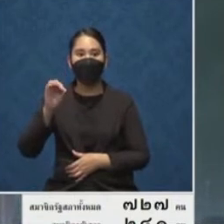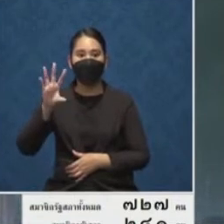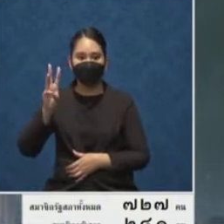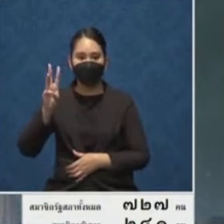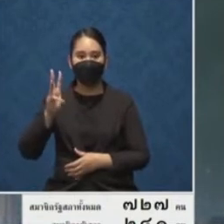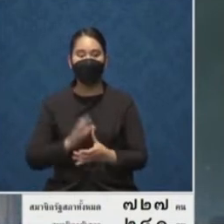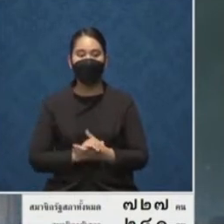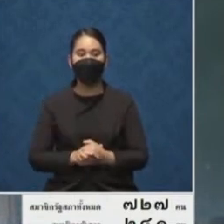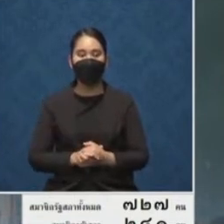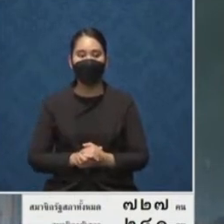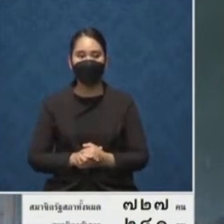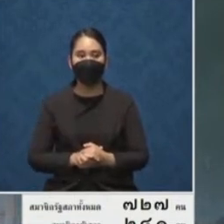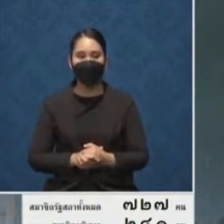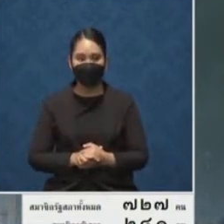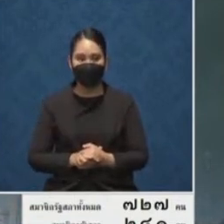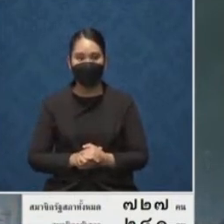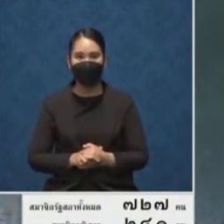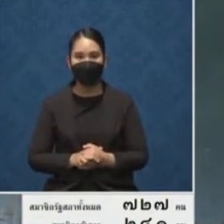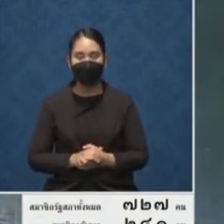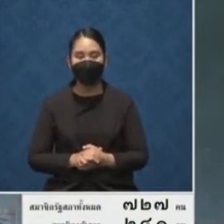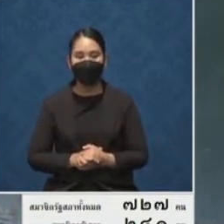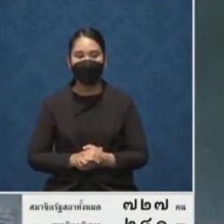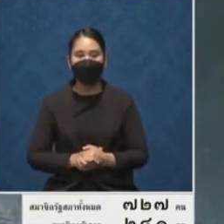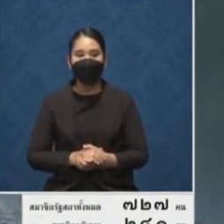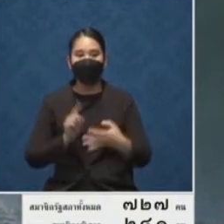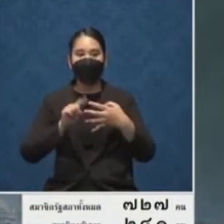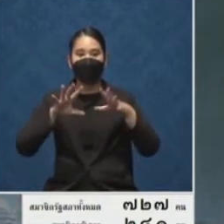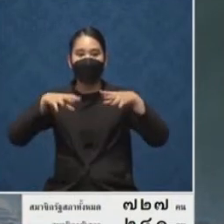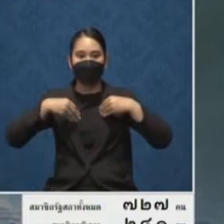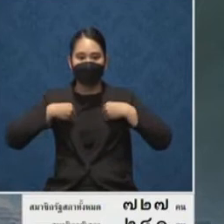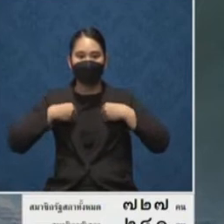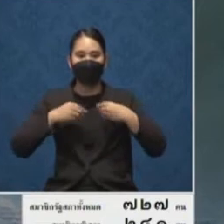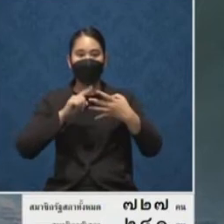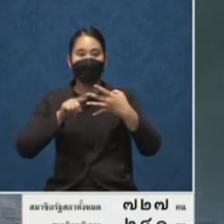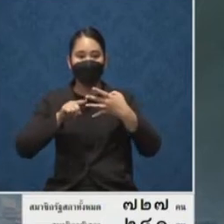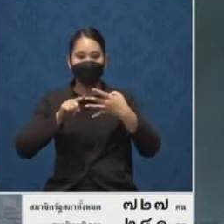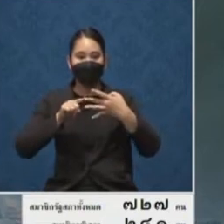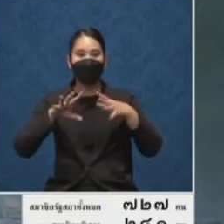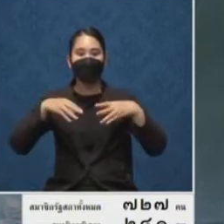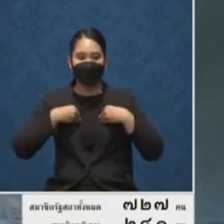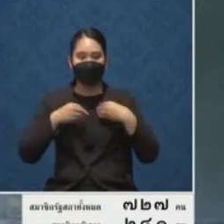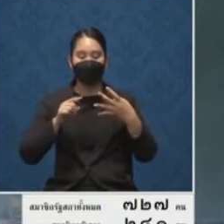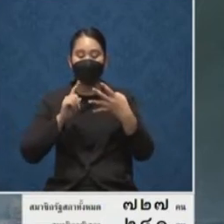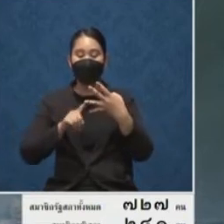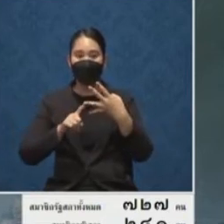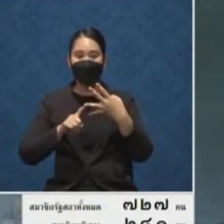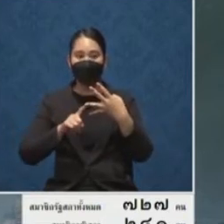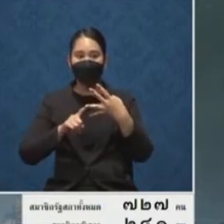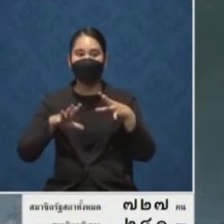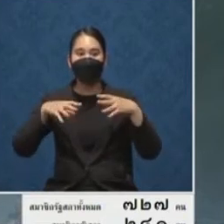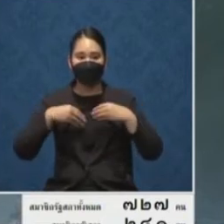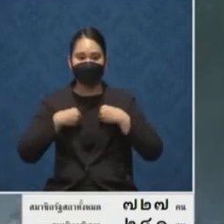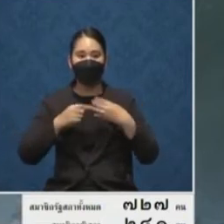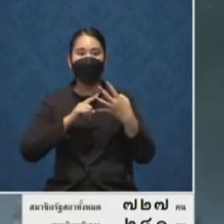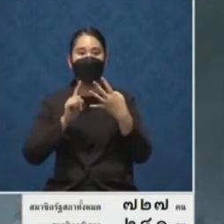496นายวุฒิพงษ์นามบุตร 1รับหลักการ2รับหลักการ